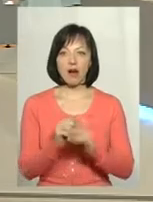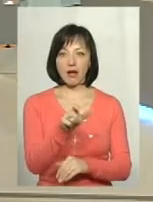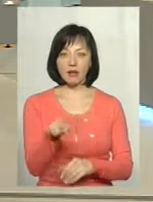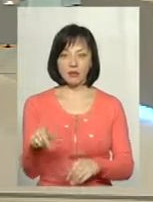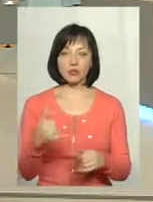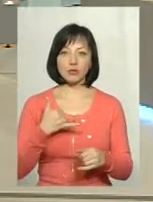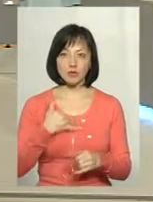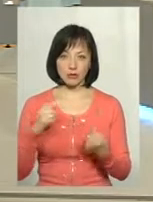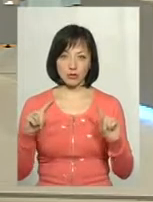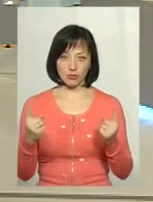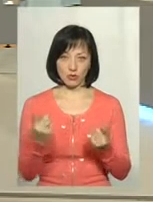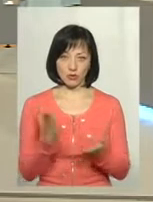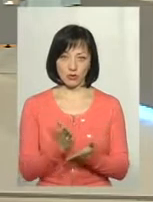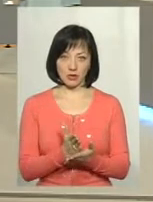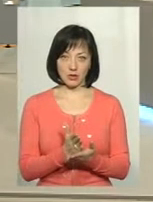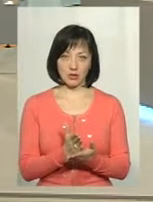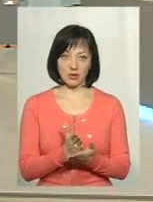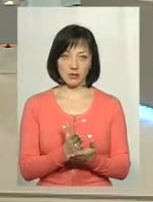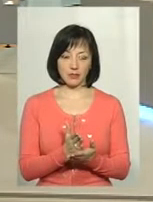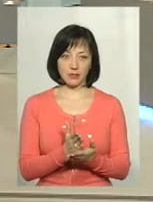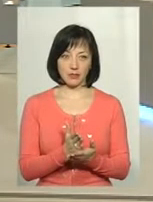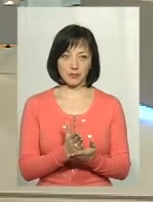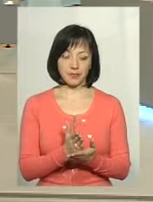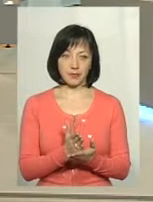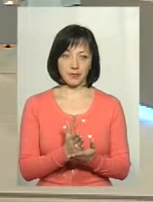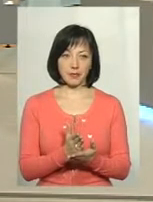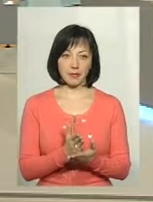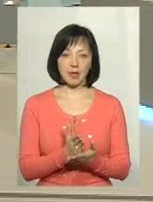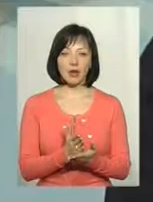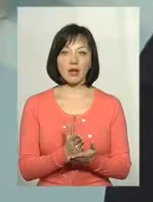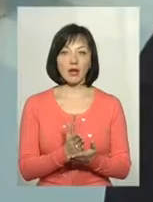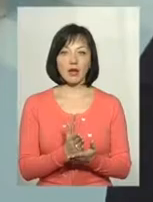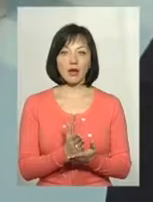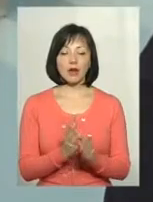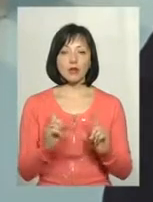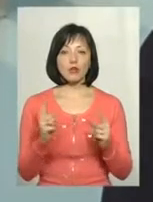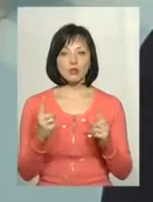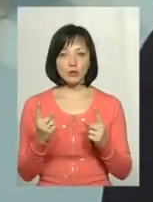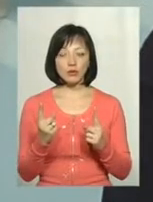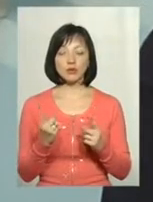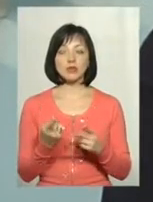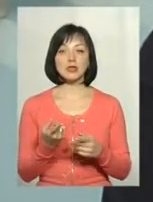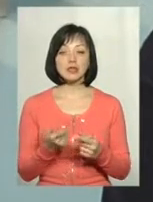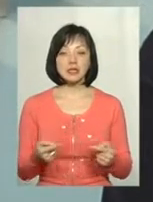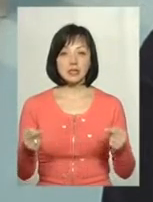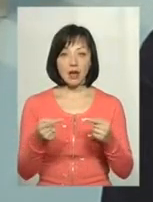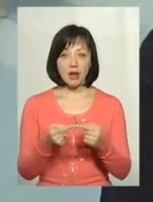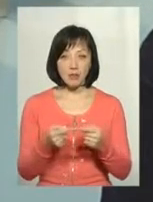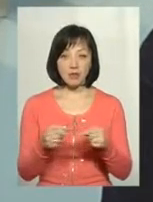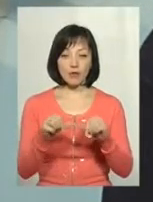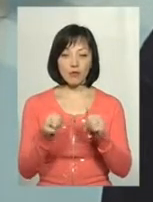тут в нас, надзвичайно, важливий. Є, присутність його є. Тому от саме формування